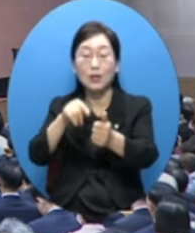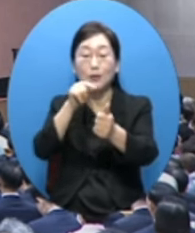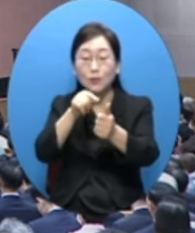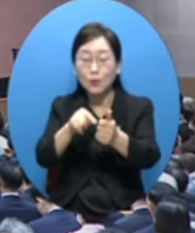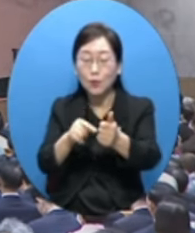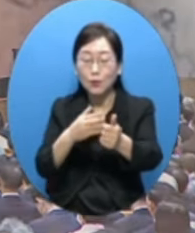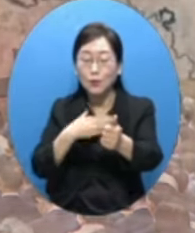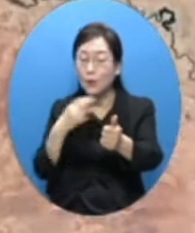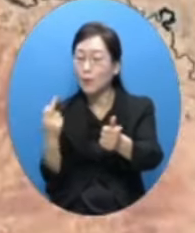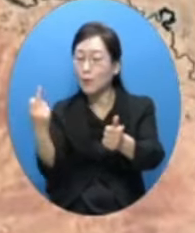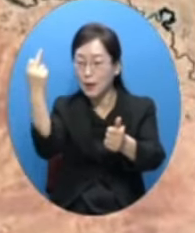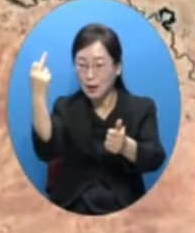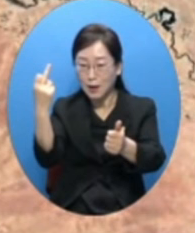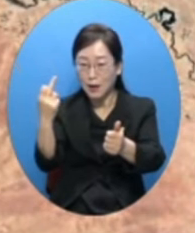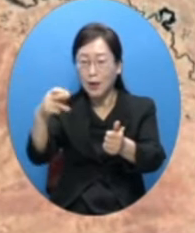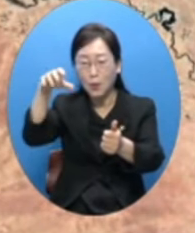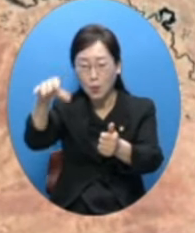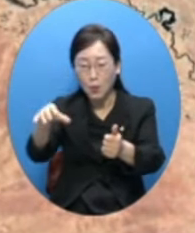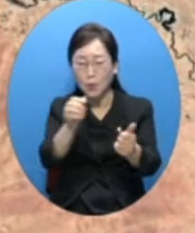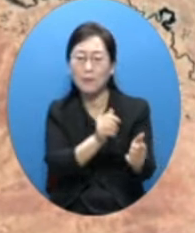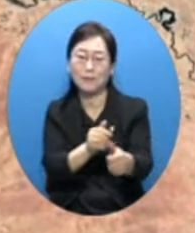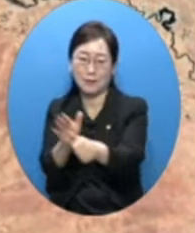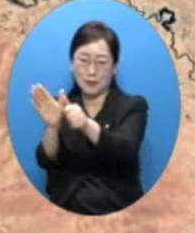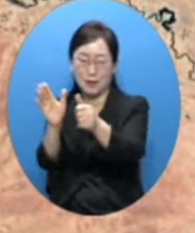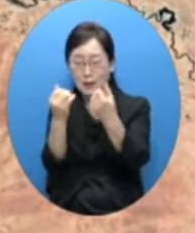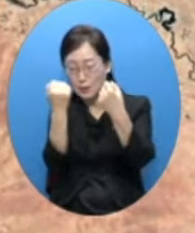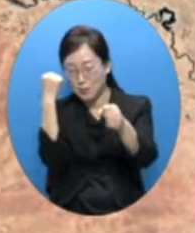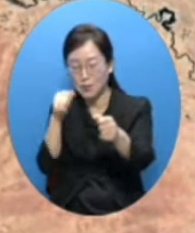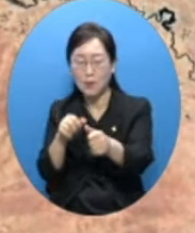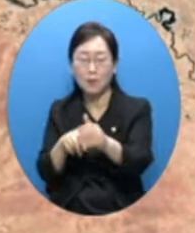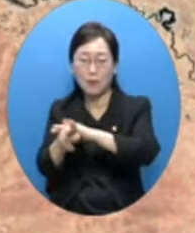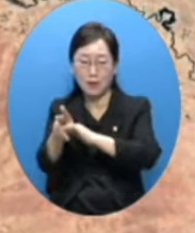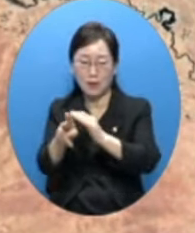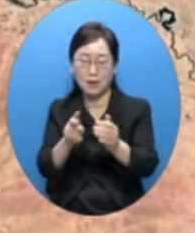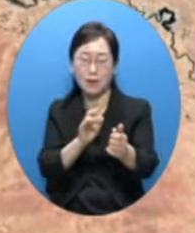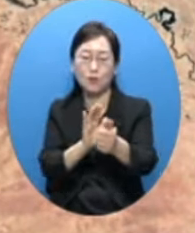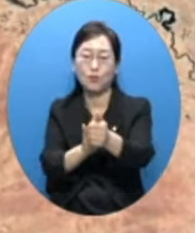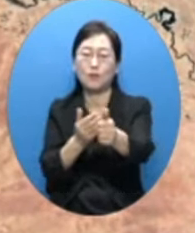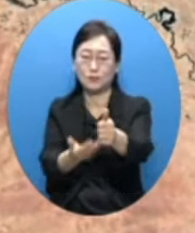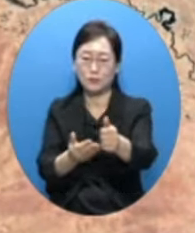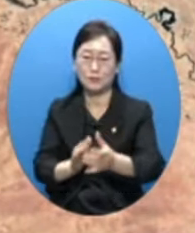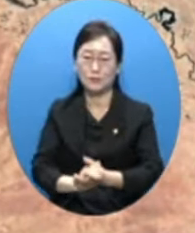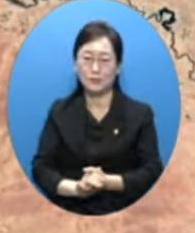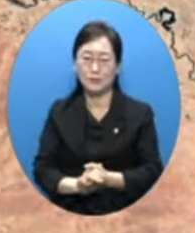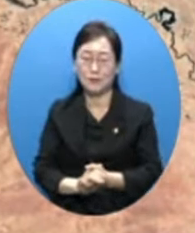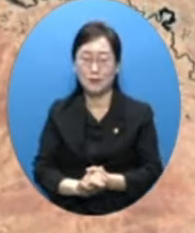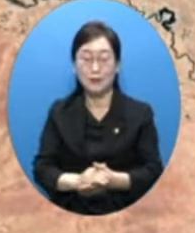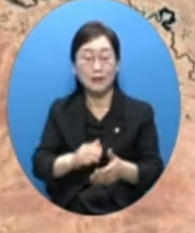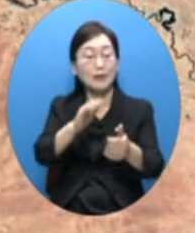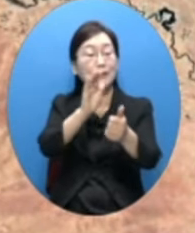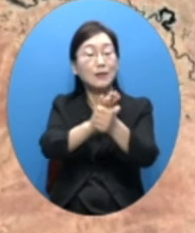밧단아람으로 보내서 거기서 피신해 있게 합니다. 야곱아 너